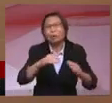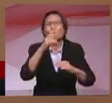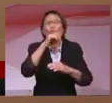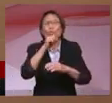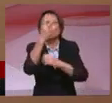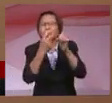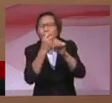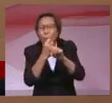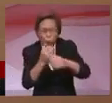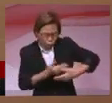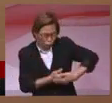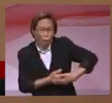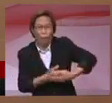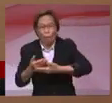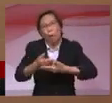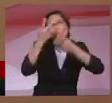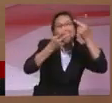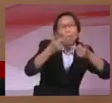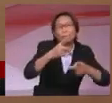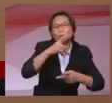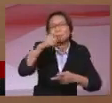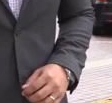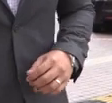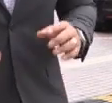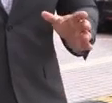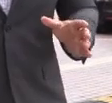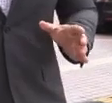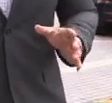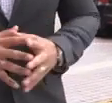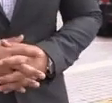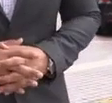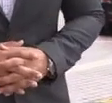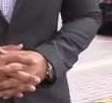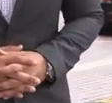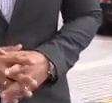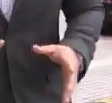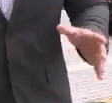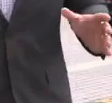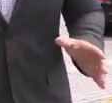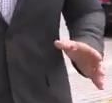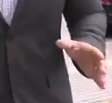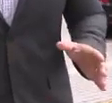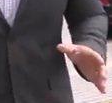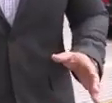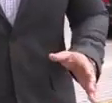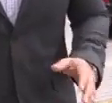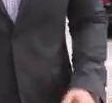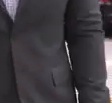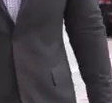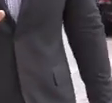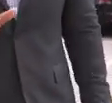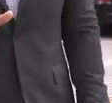untuk dibawa ke tempat awam. Jadi tidak perlu dibawa. Saya Asrul Nizam Kadir, berita dalam dan luar negara,